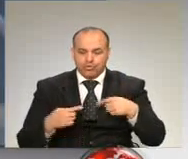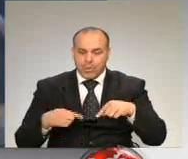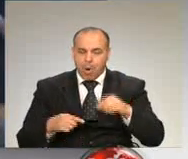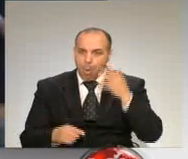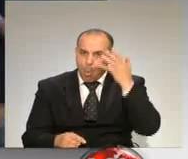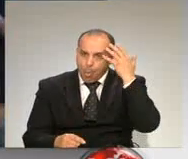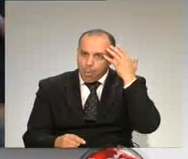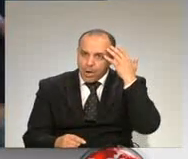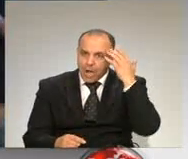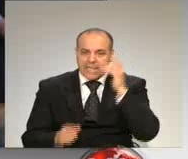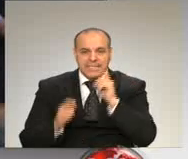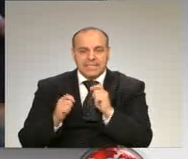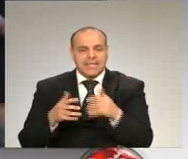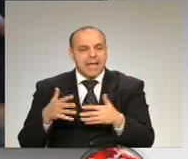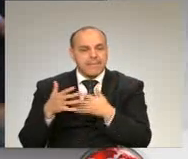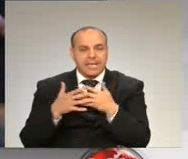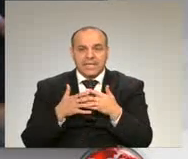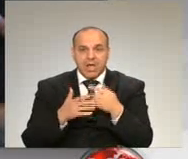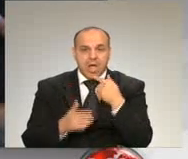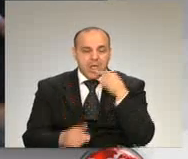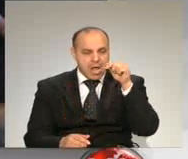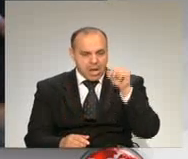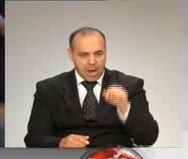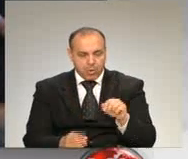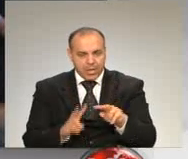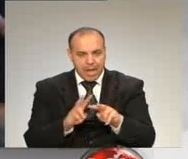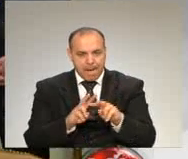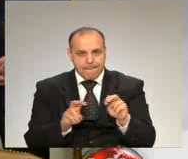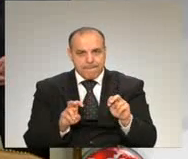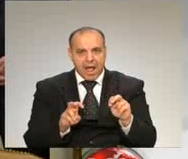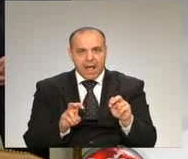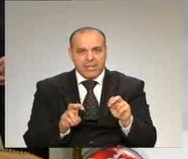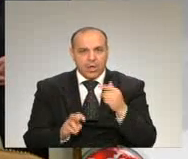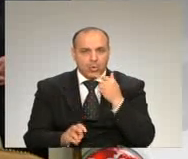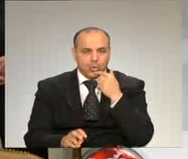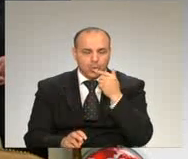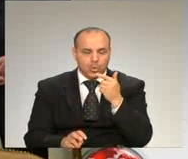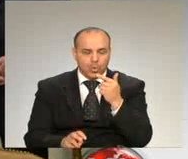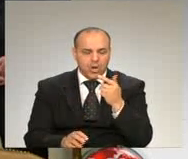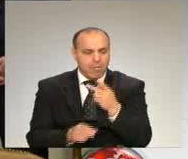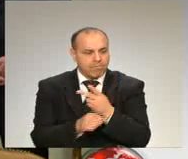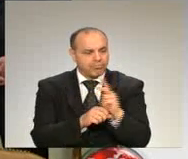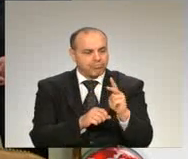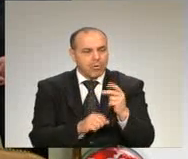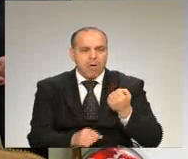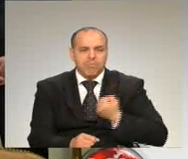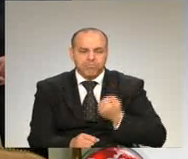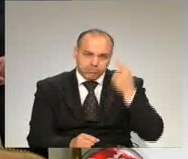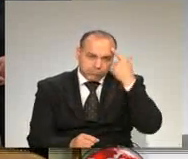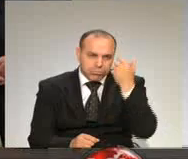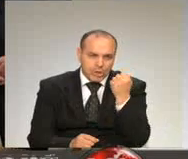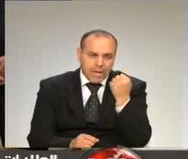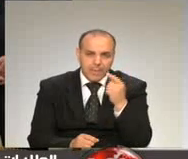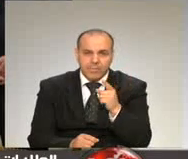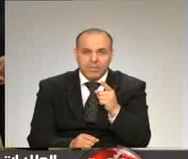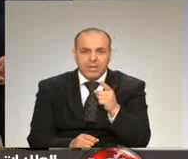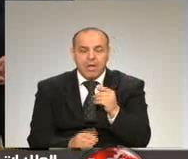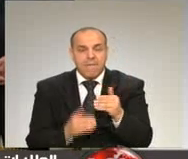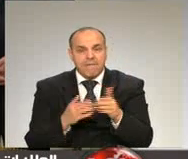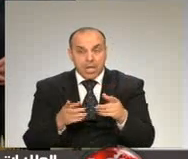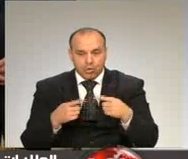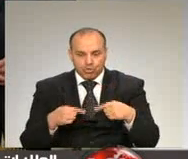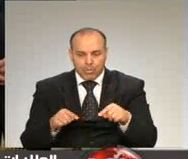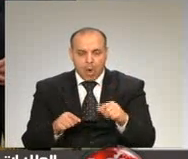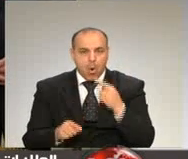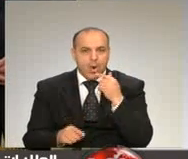الخبراء والساسة الأمريكيين عن ضرورة البحث في المزيد من سبل التصدي لعنف المتطرفين. وفي افتتاح القمة